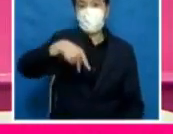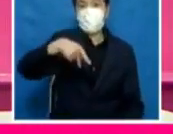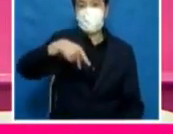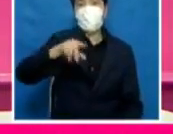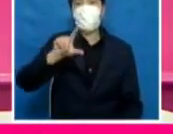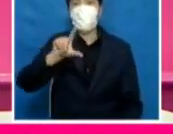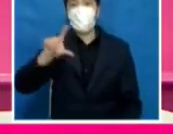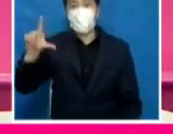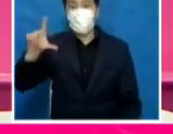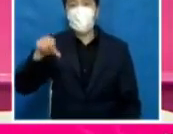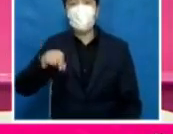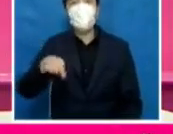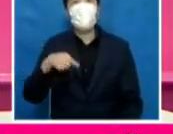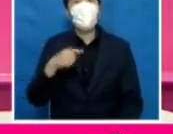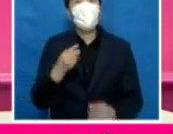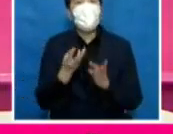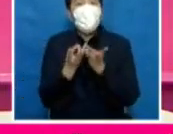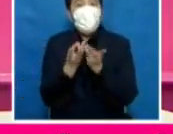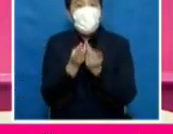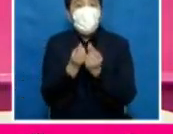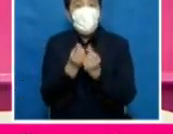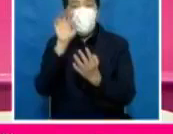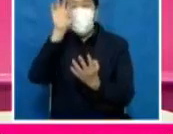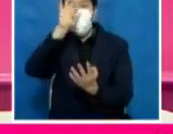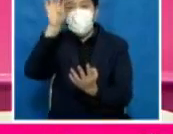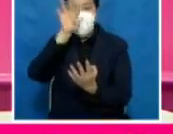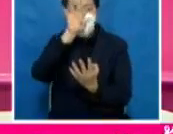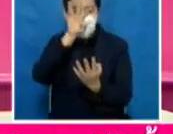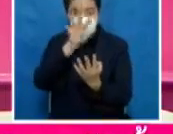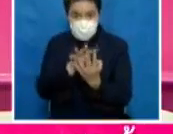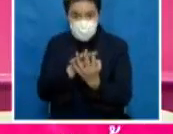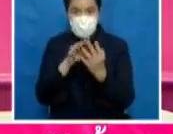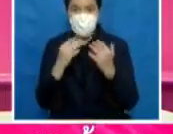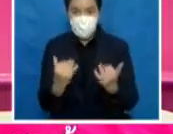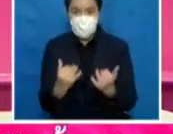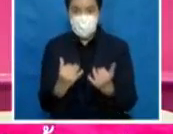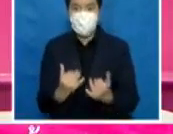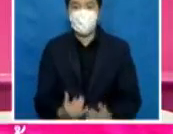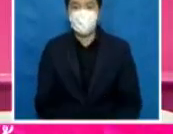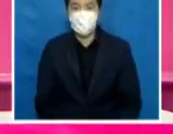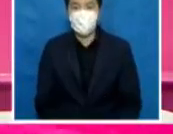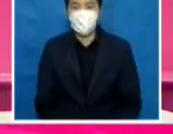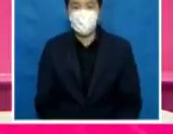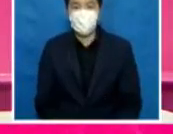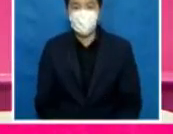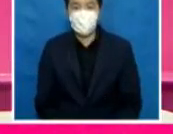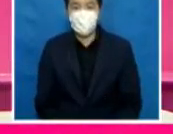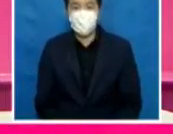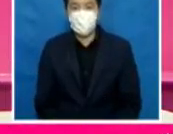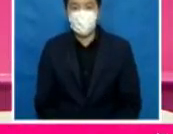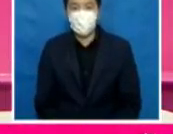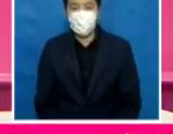พันและหลักล้านทำการออกรางวัลอันดับเลขท้าย4ตัวครับ